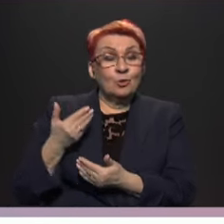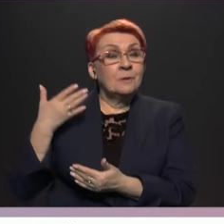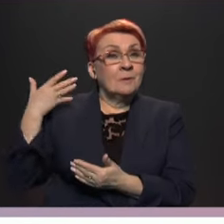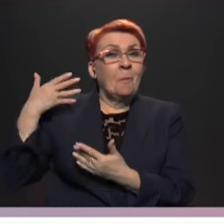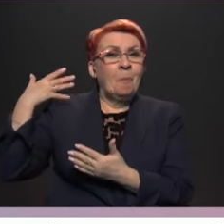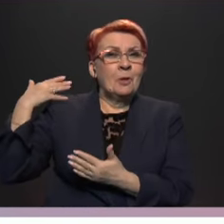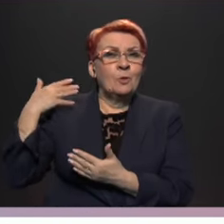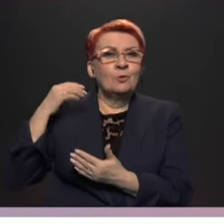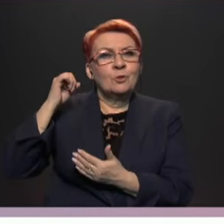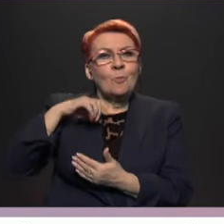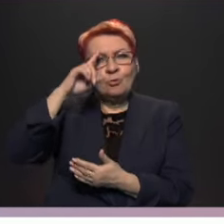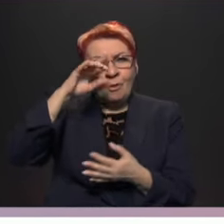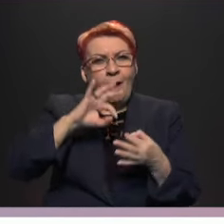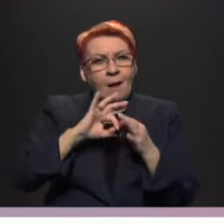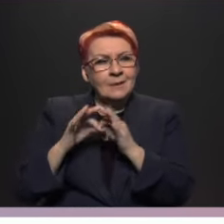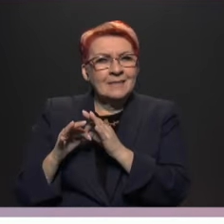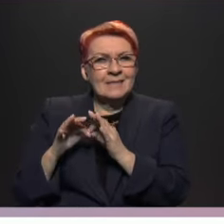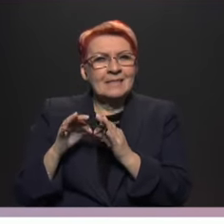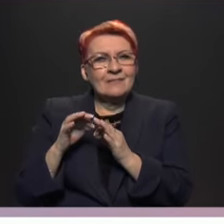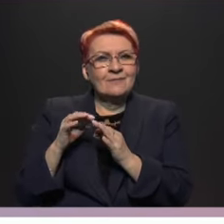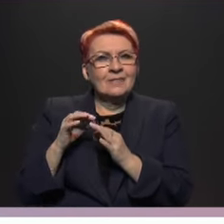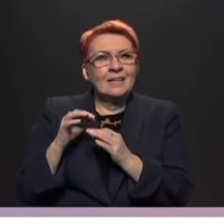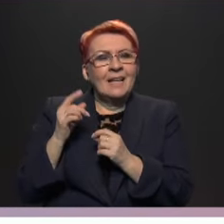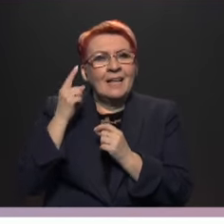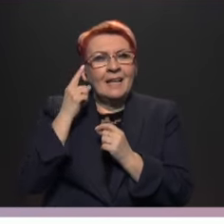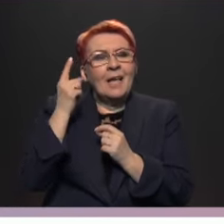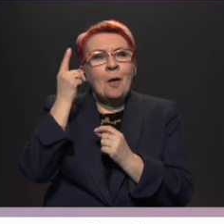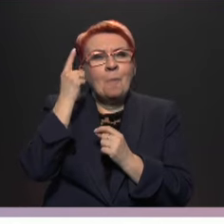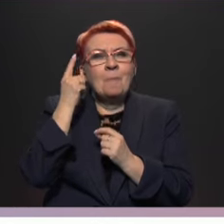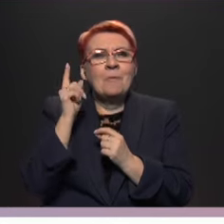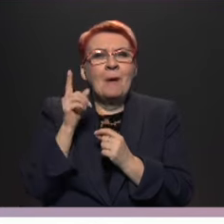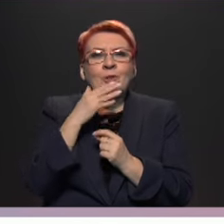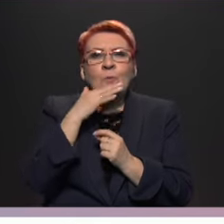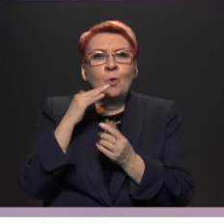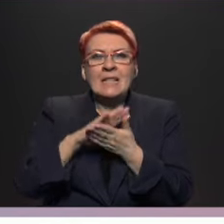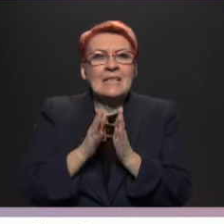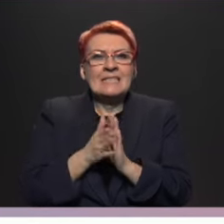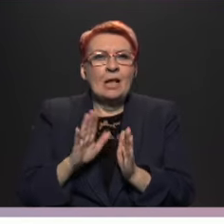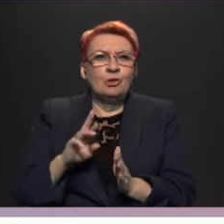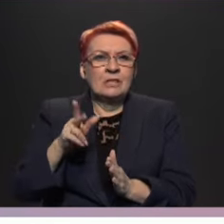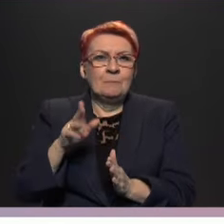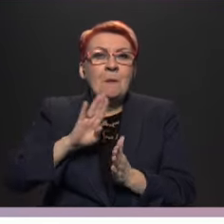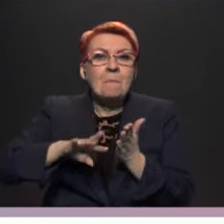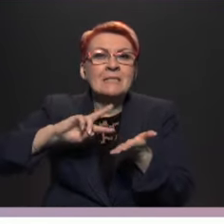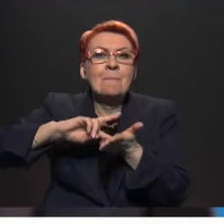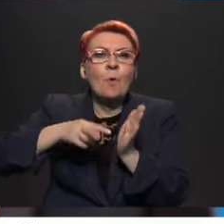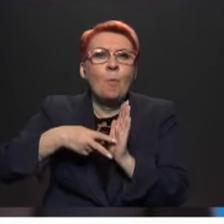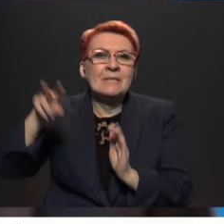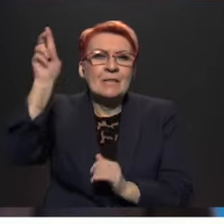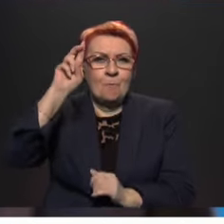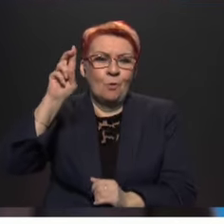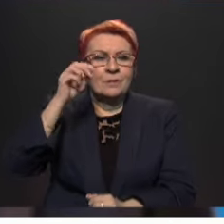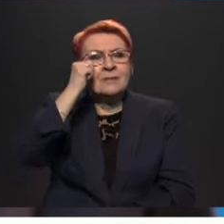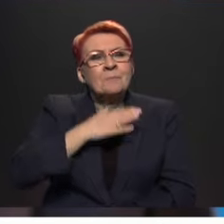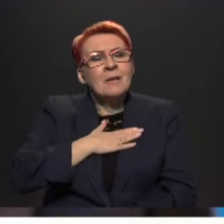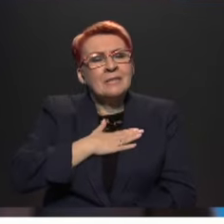предыдущую, да, он может анализировать и видеть, что очень многое не сложилось бы без промысла Божия. Конечно. Спасибо, батюшка, за ответ.